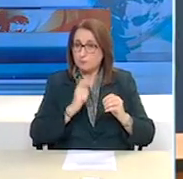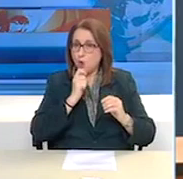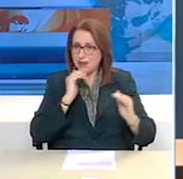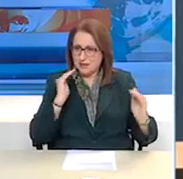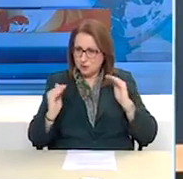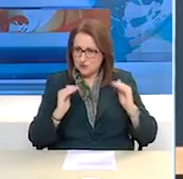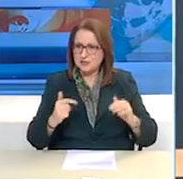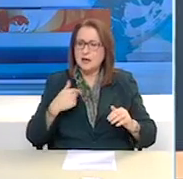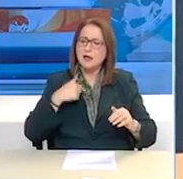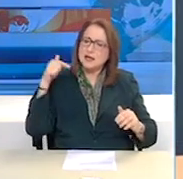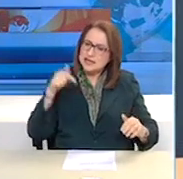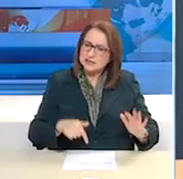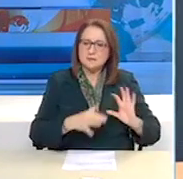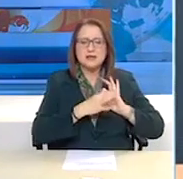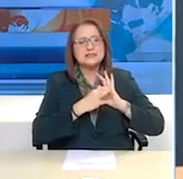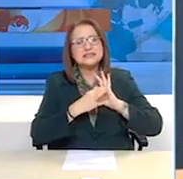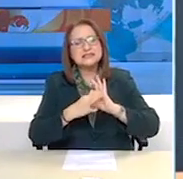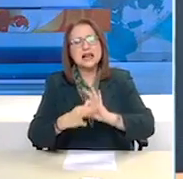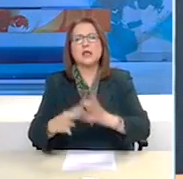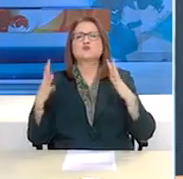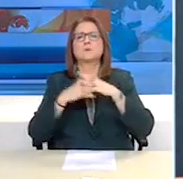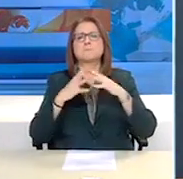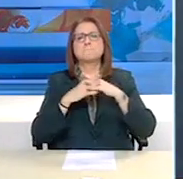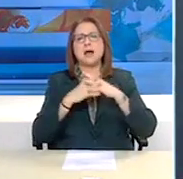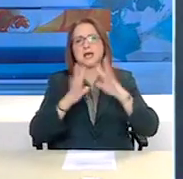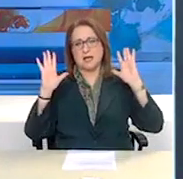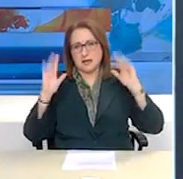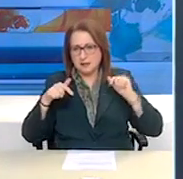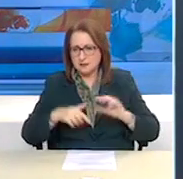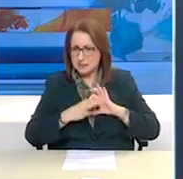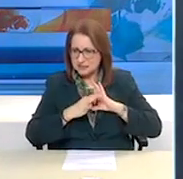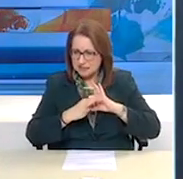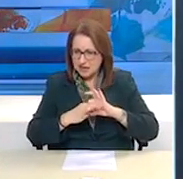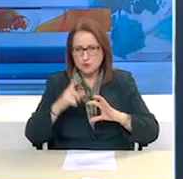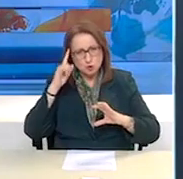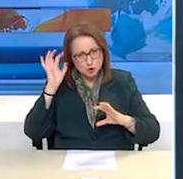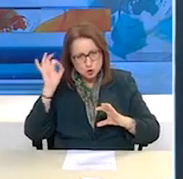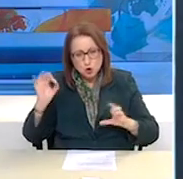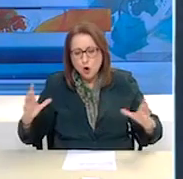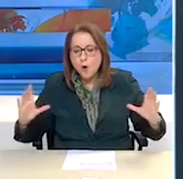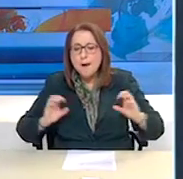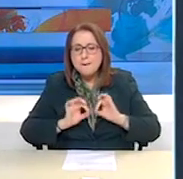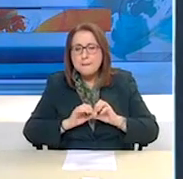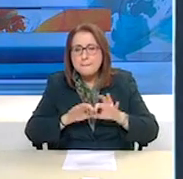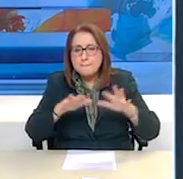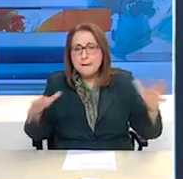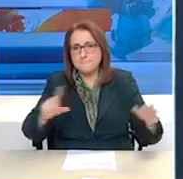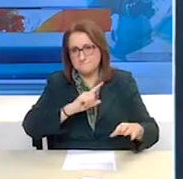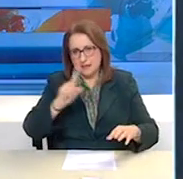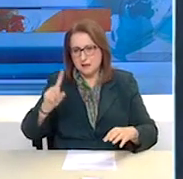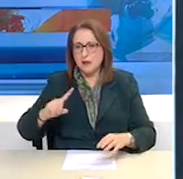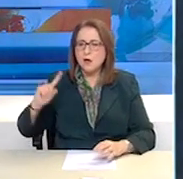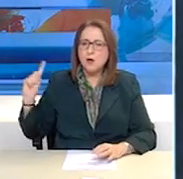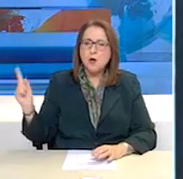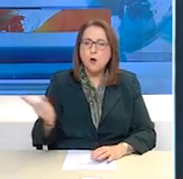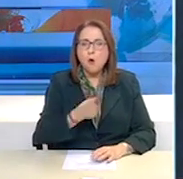πανδημία, λαμβάνοντας κάθε πρόσφορο μέτρο, προκειμένου να σταματήσουμε τη διασπορά της νόσου. Πολιτεία και πολίτες, δίνουμε από